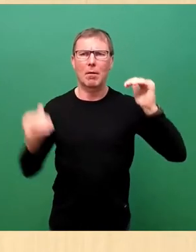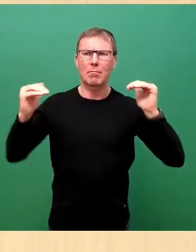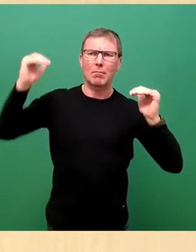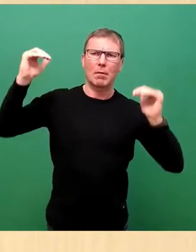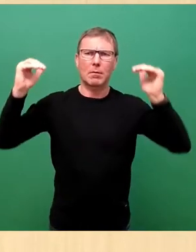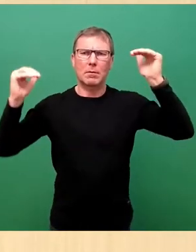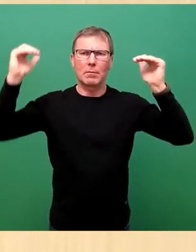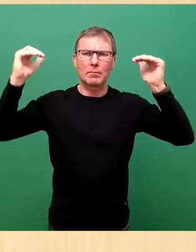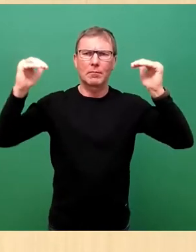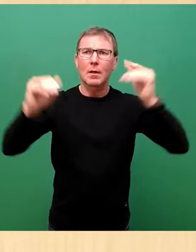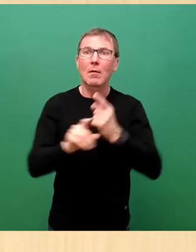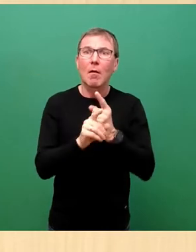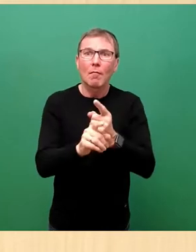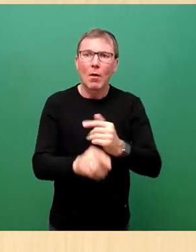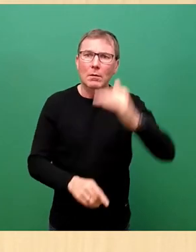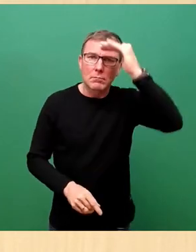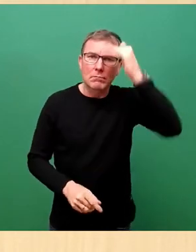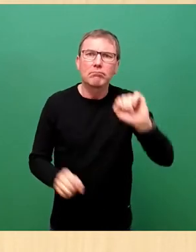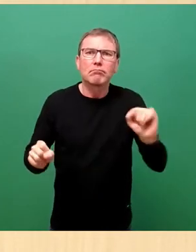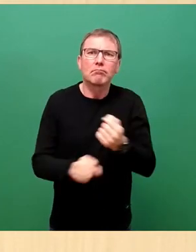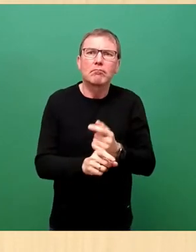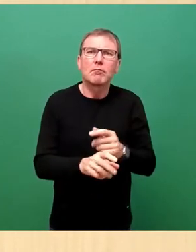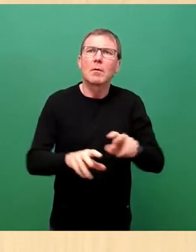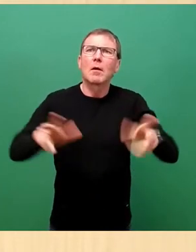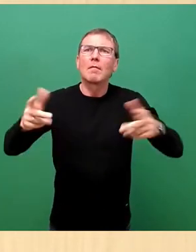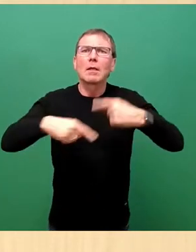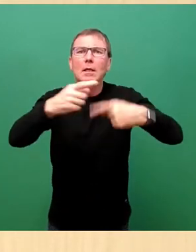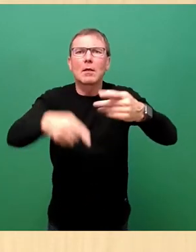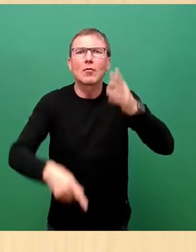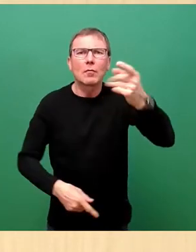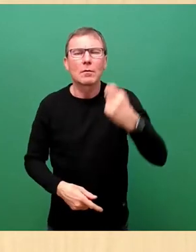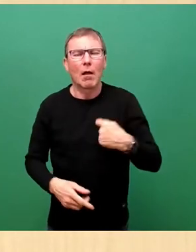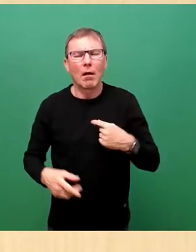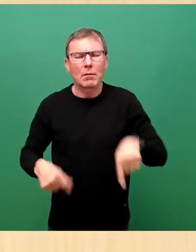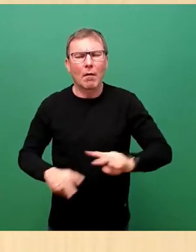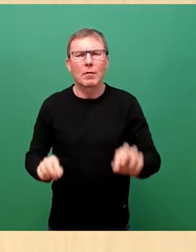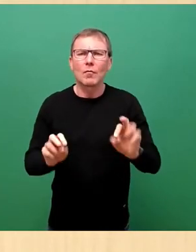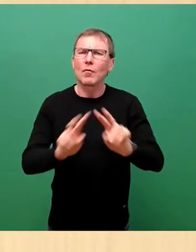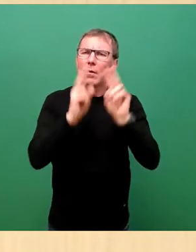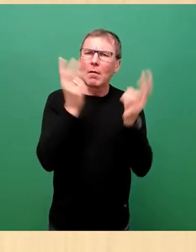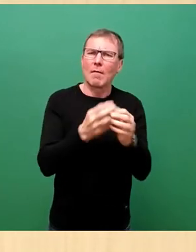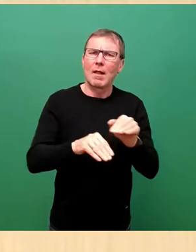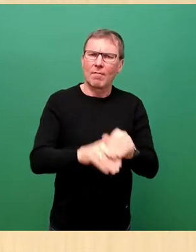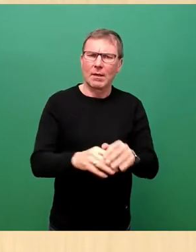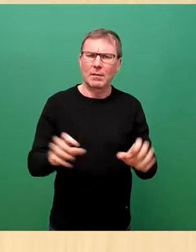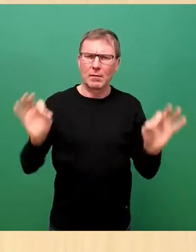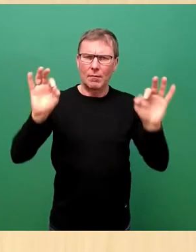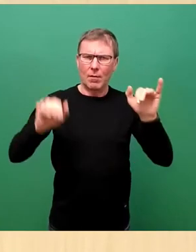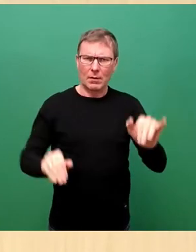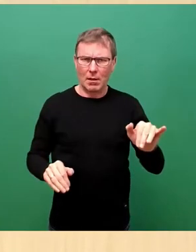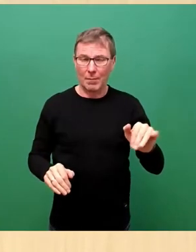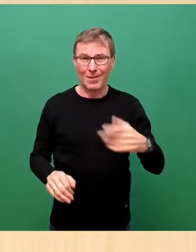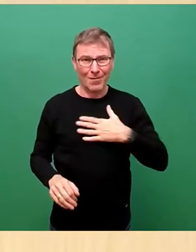Folgen für Europa und die Welt eintreten. Wir müssen bei dem, was wir jetzt